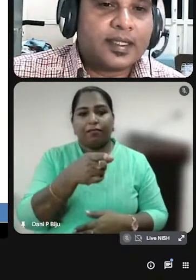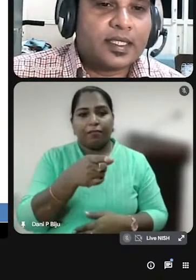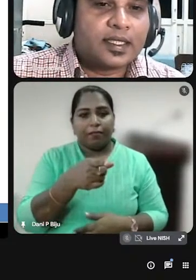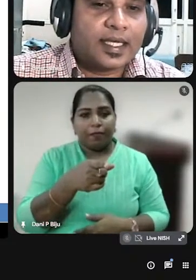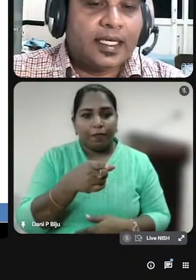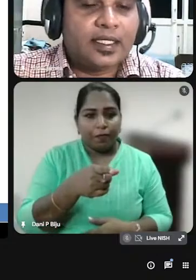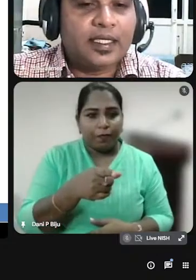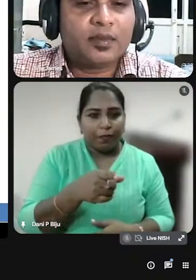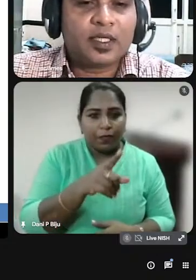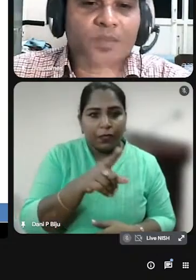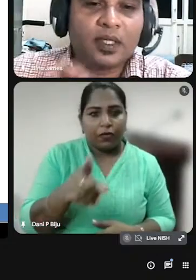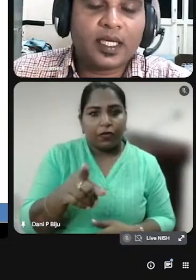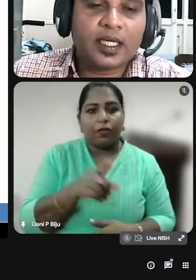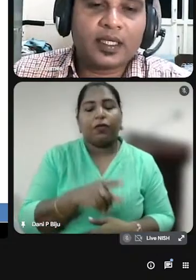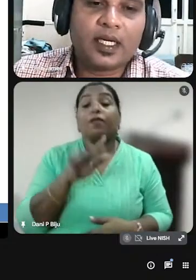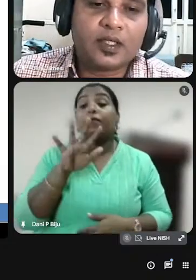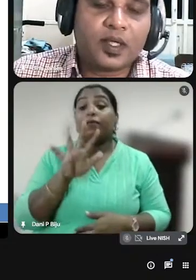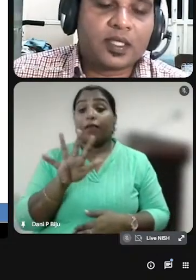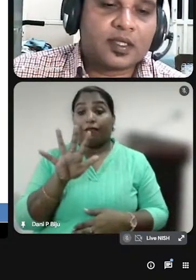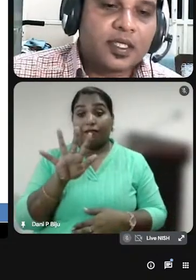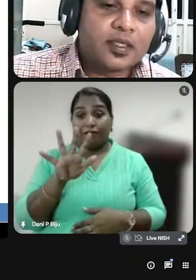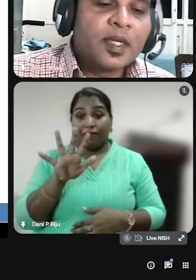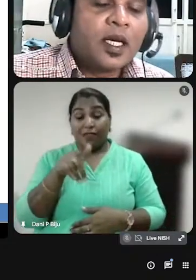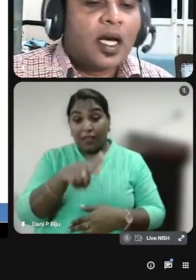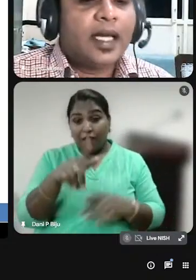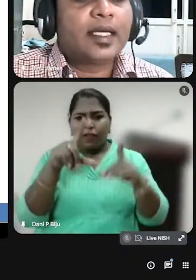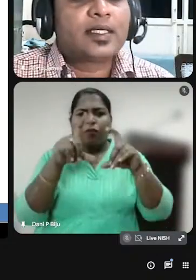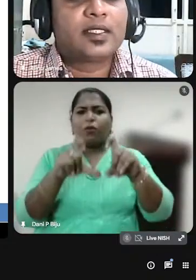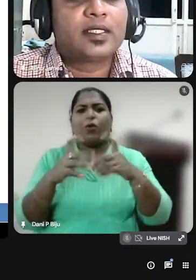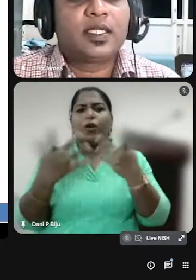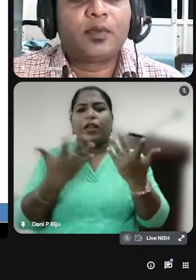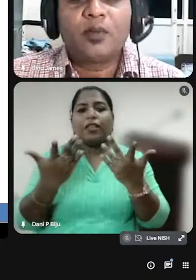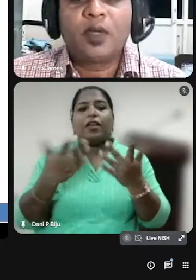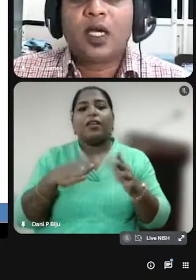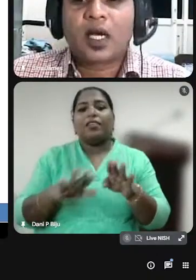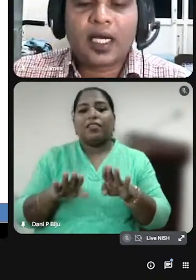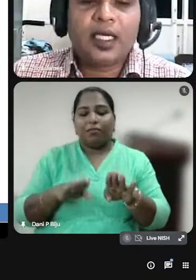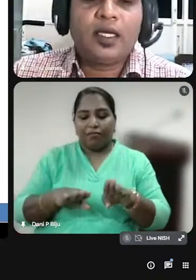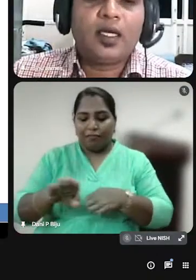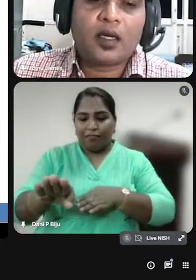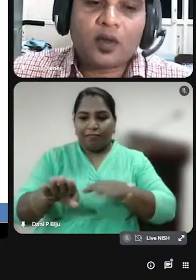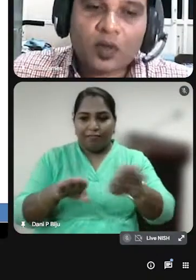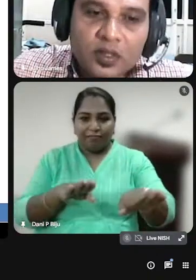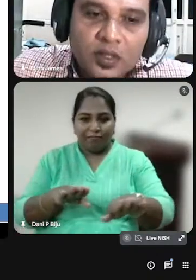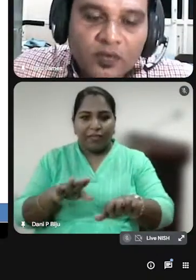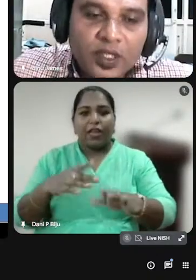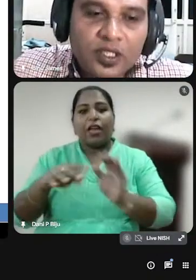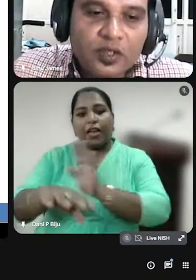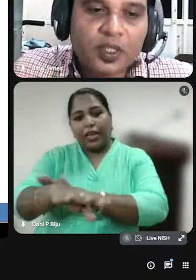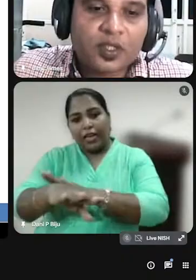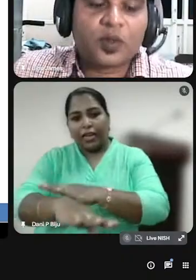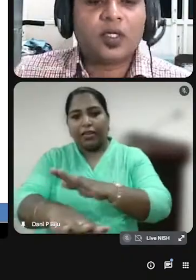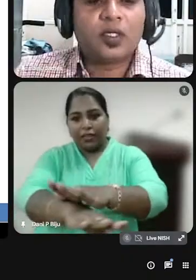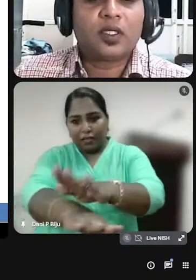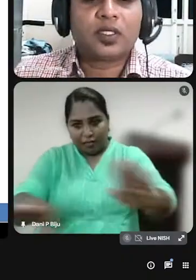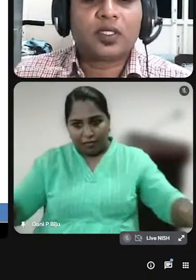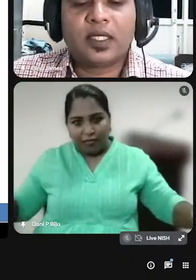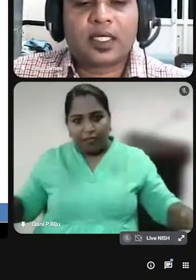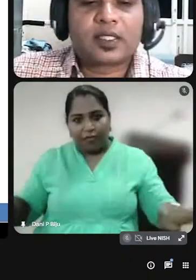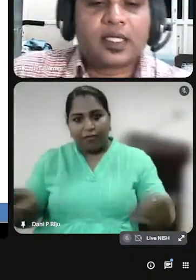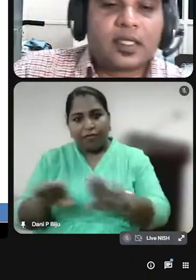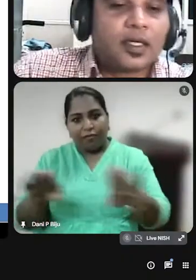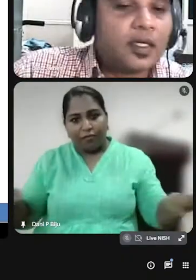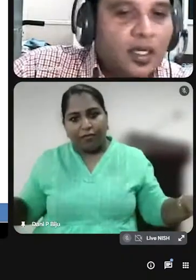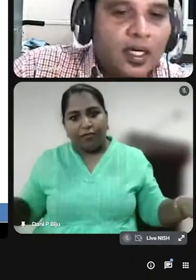എക്സസൈസ്. അതായത് സ്കേറ്റിംഗ് എന്ന് പറഞ്ഞ നമ്മൾ നേരത്തെ കാണിച്ച ഒരു എക്സസൈസ്. ആ എക്സസൈസ് ചെയ്യുമ്പോഴും കൈ കുറച്ച് വിരിച്ചു പിടിച്ചുകൊണ്ട്